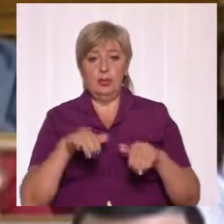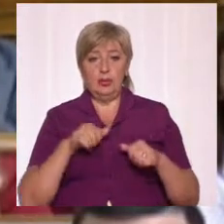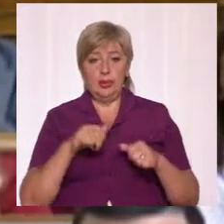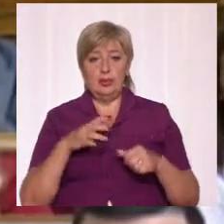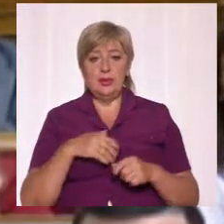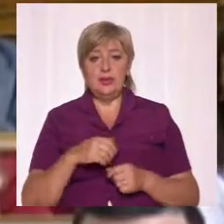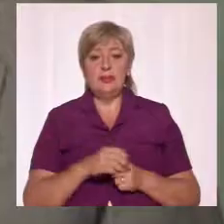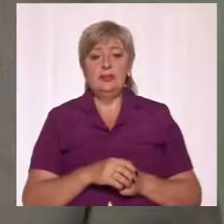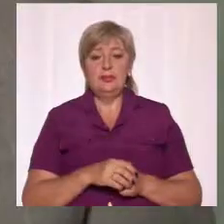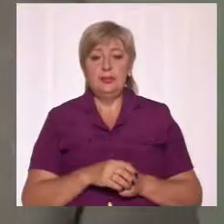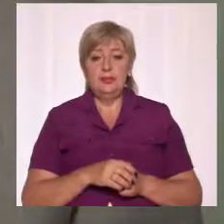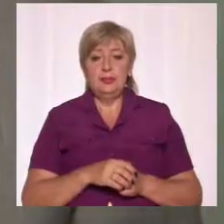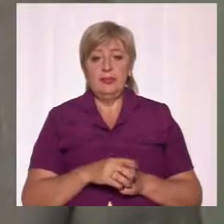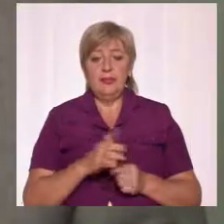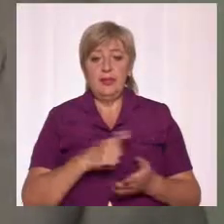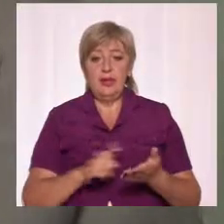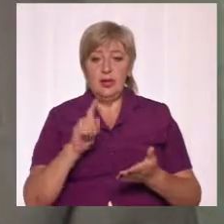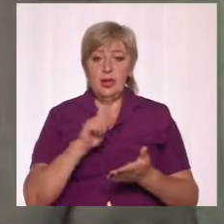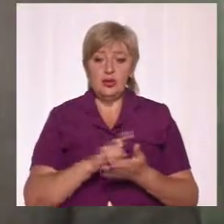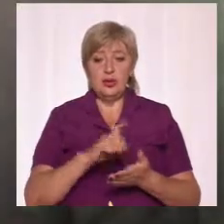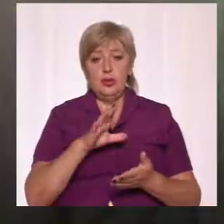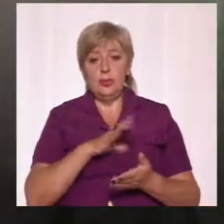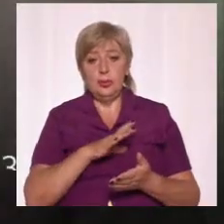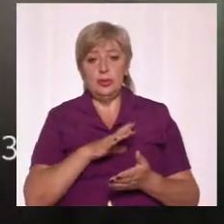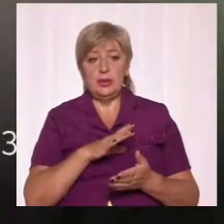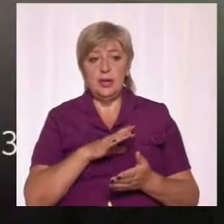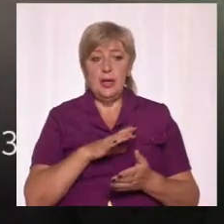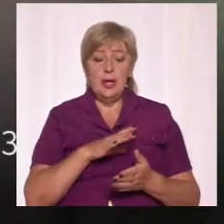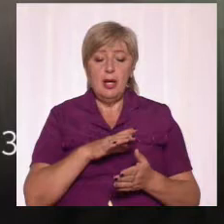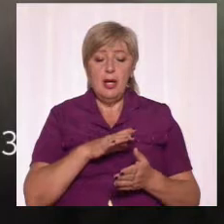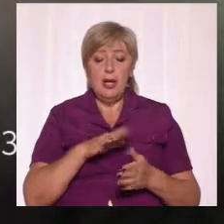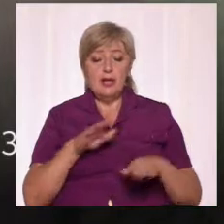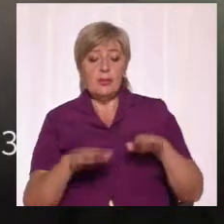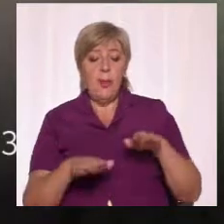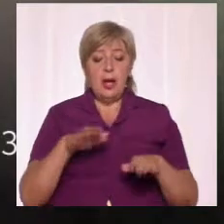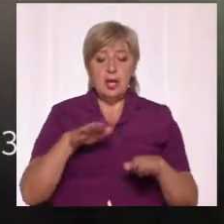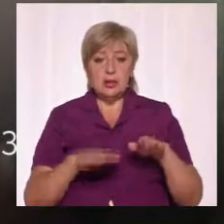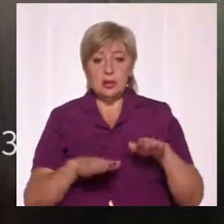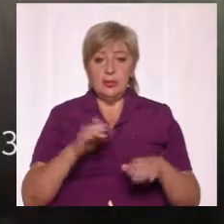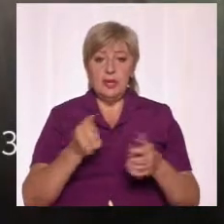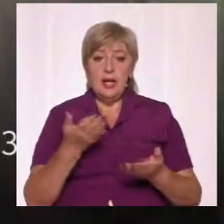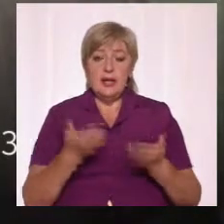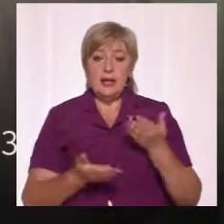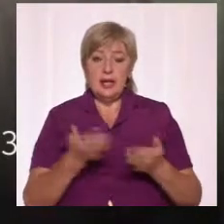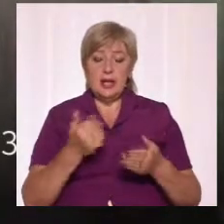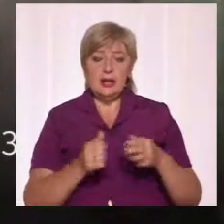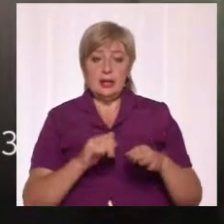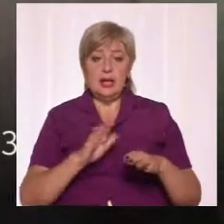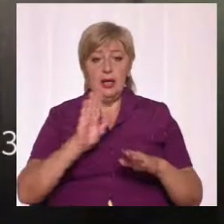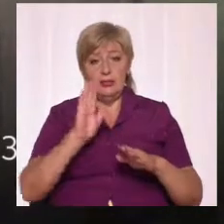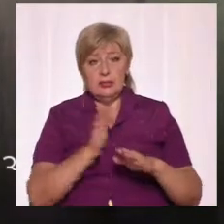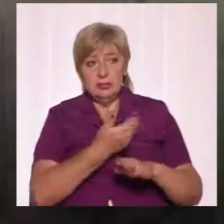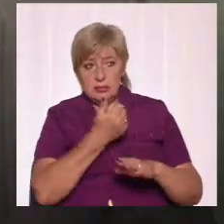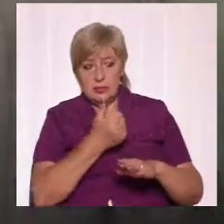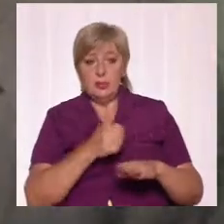не голосували. Має бути збалансована влада. Якщо недоторканність знімається з депутатів, треба одночасно знімати з